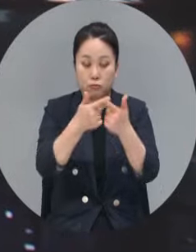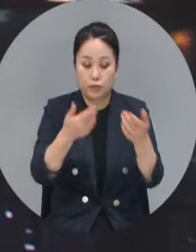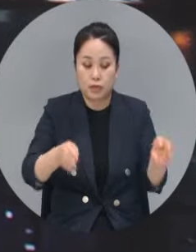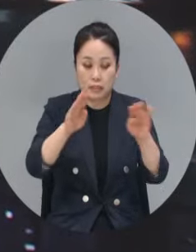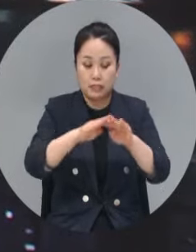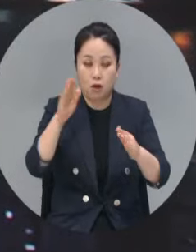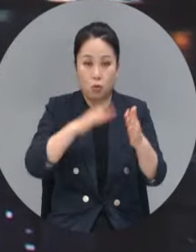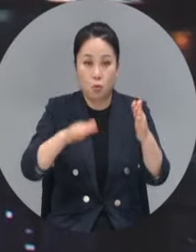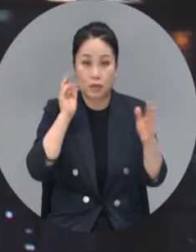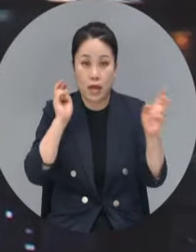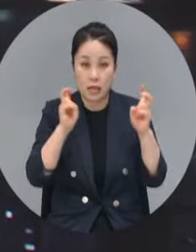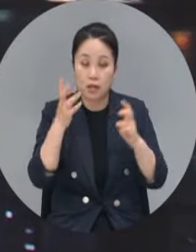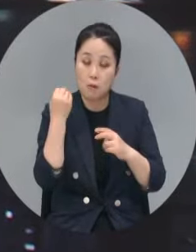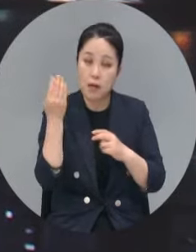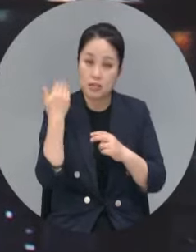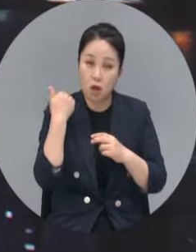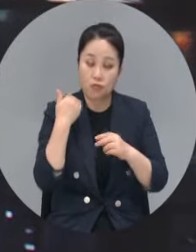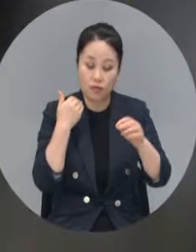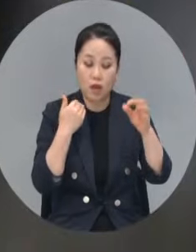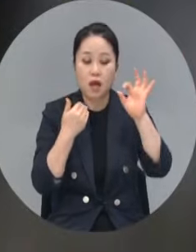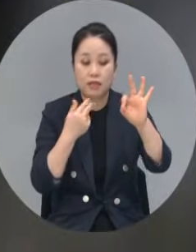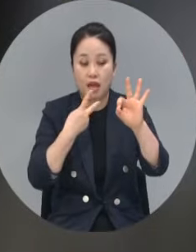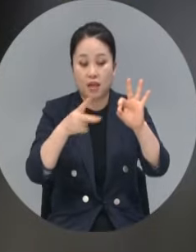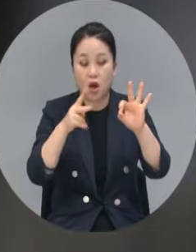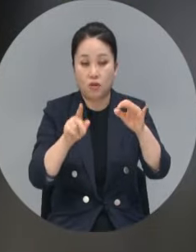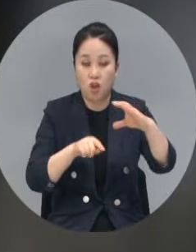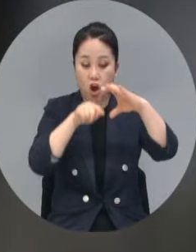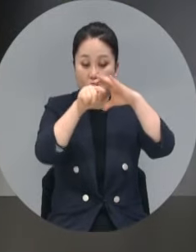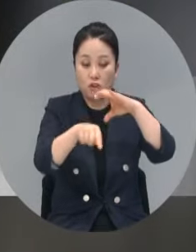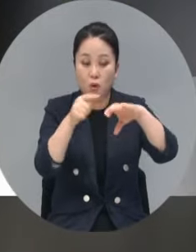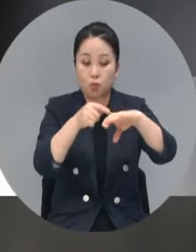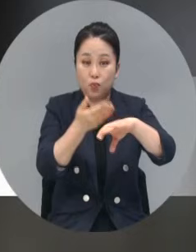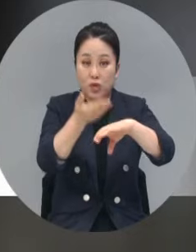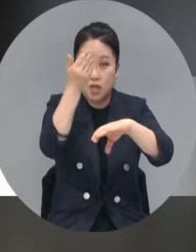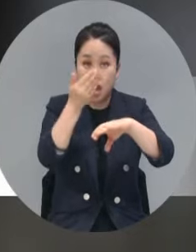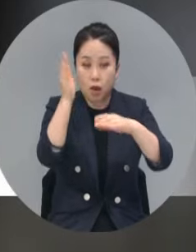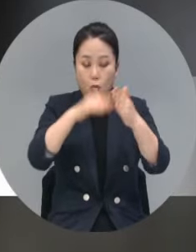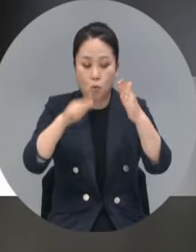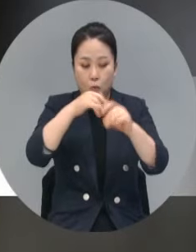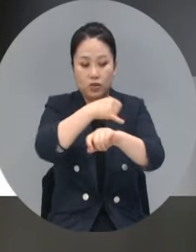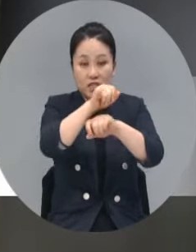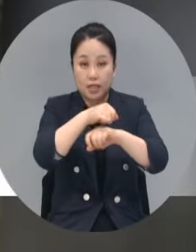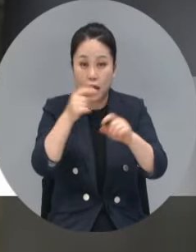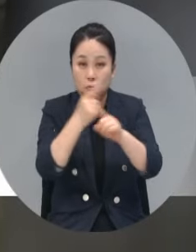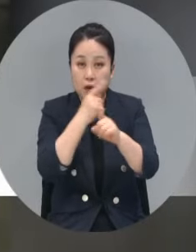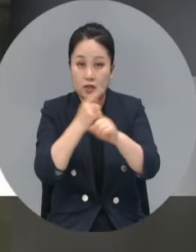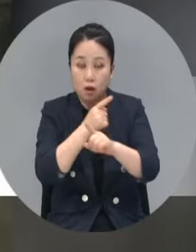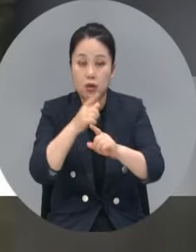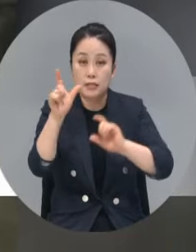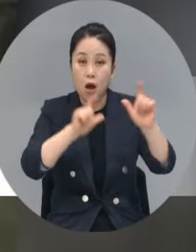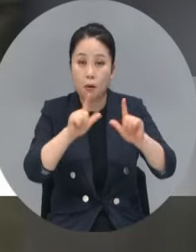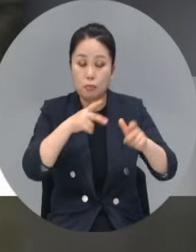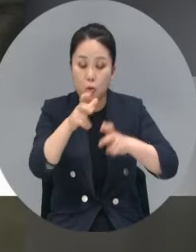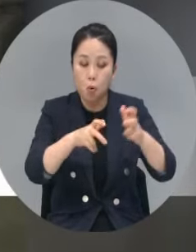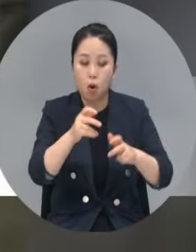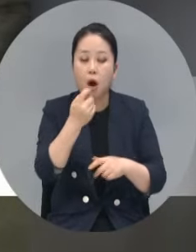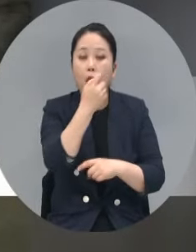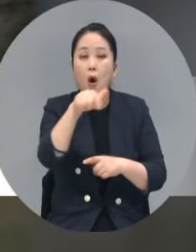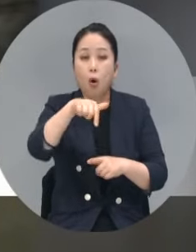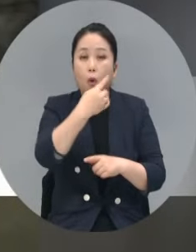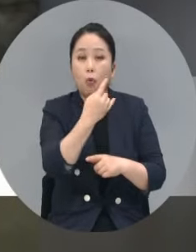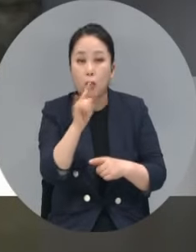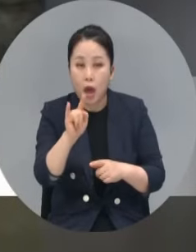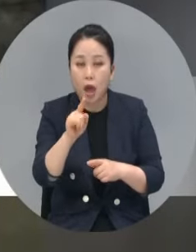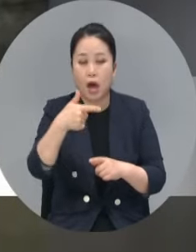부산 시설공단의 최근 대연 터널 입구 상단의 공공 디자인 개선 사업으로 꽤 끼 깡 골